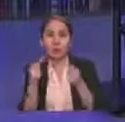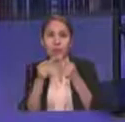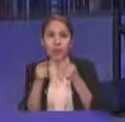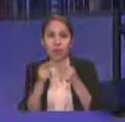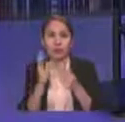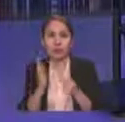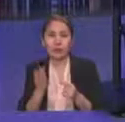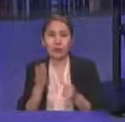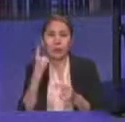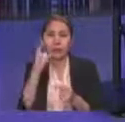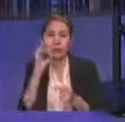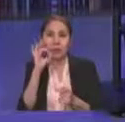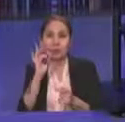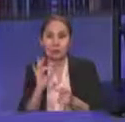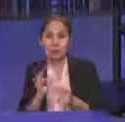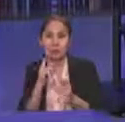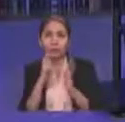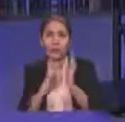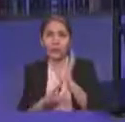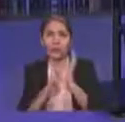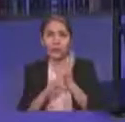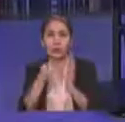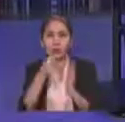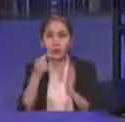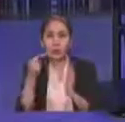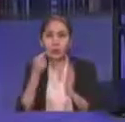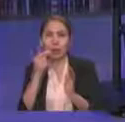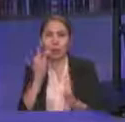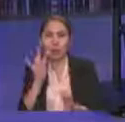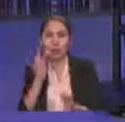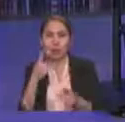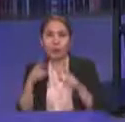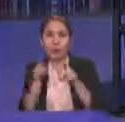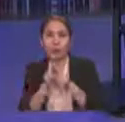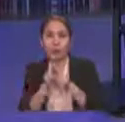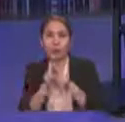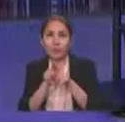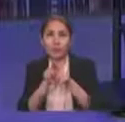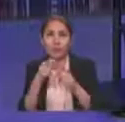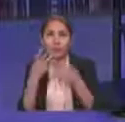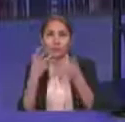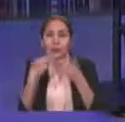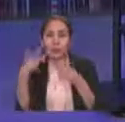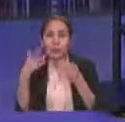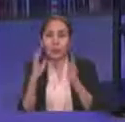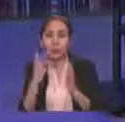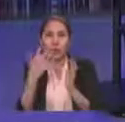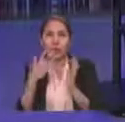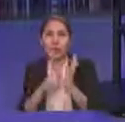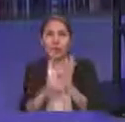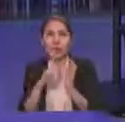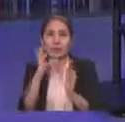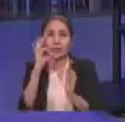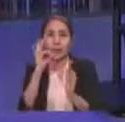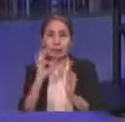1 radianimiz 180 gradus taqsim n bu ham taqriban teng bo'ladi. 57